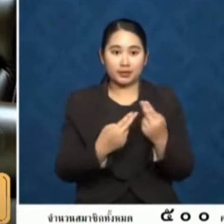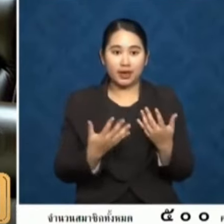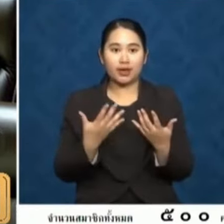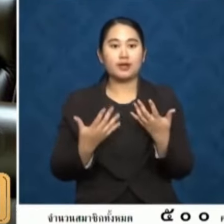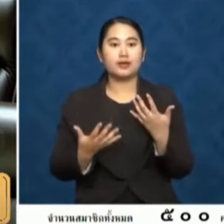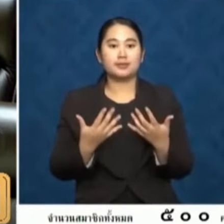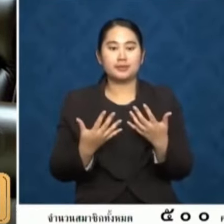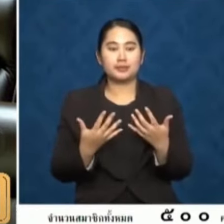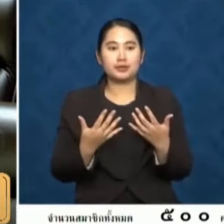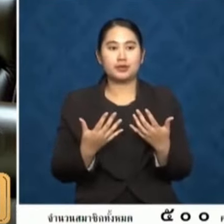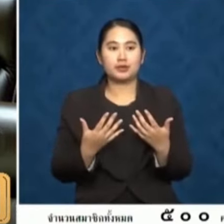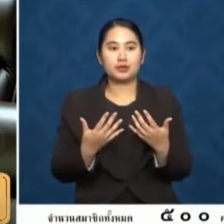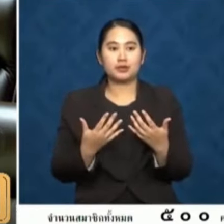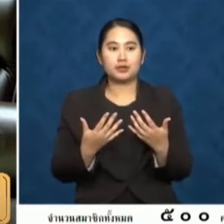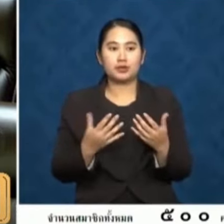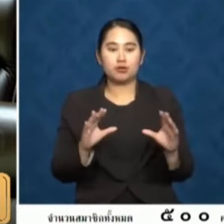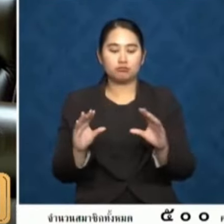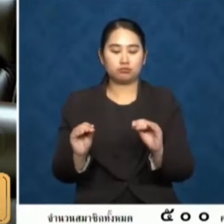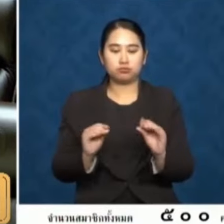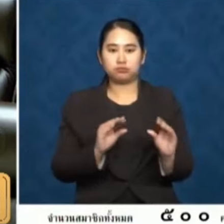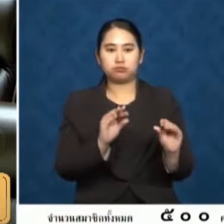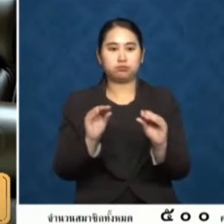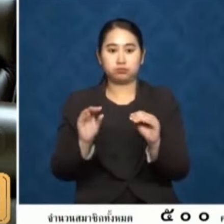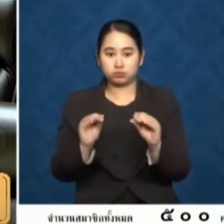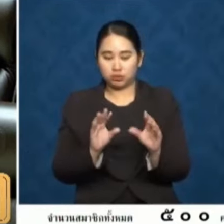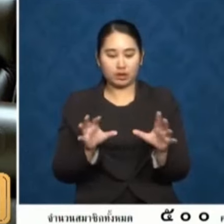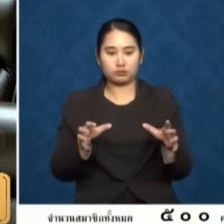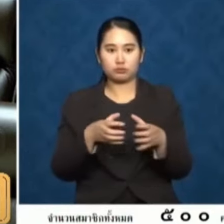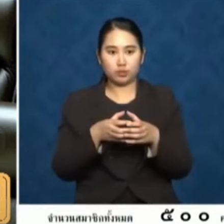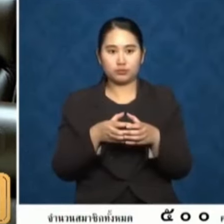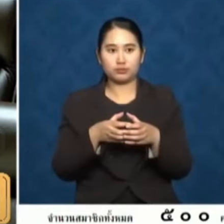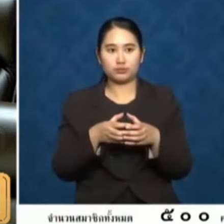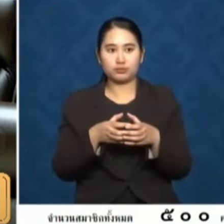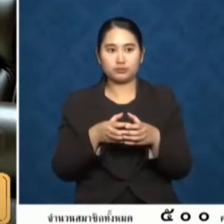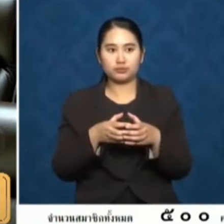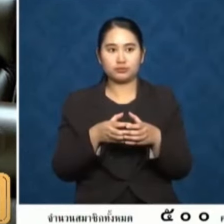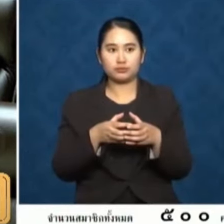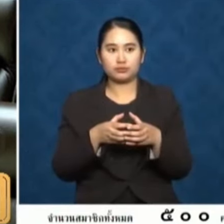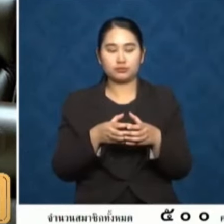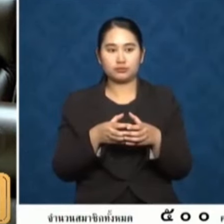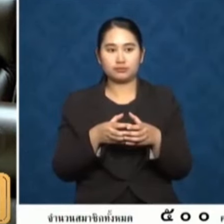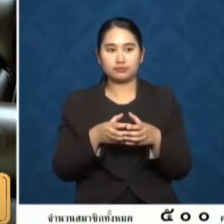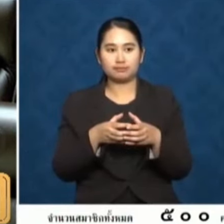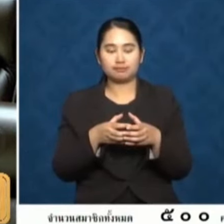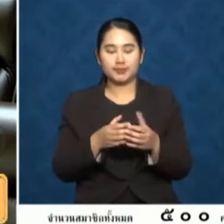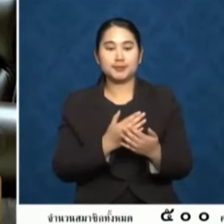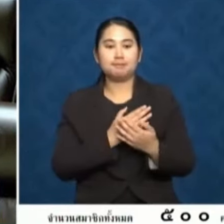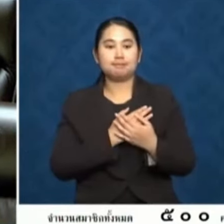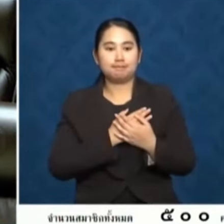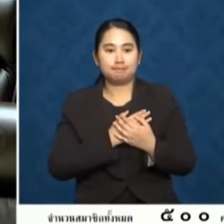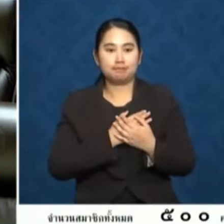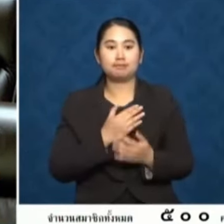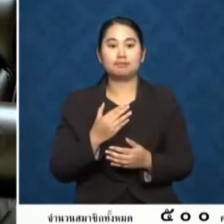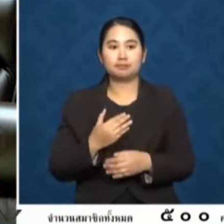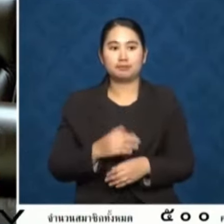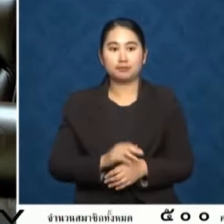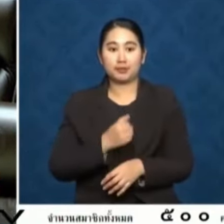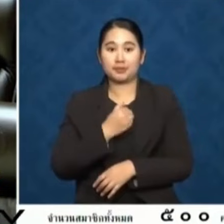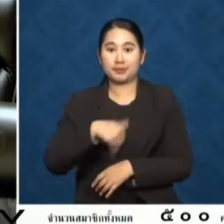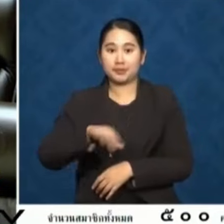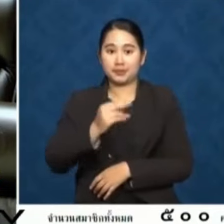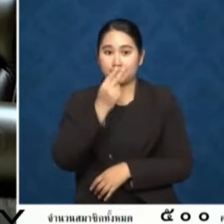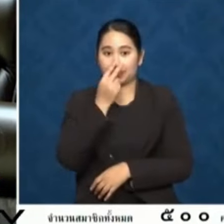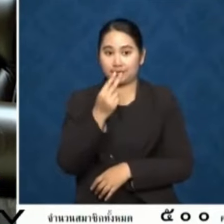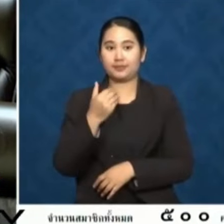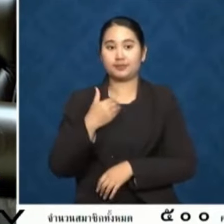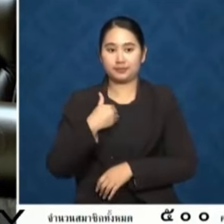การได้ร่วมพลังกันในการสร้างความถวายความจงรักภักดีดังที่ทราบในสัง